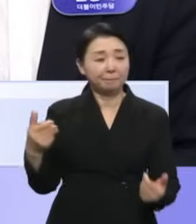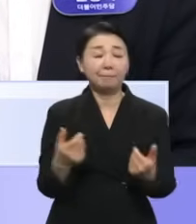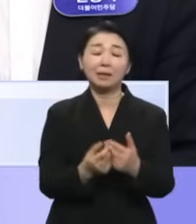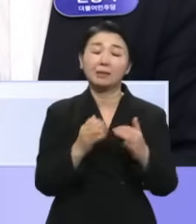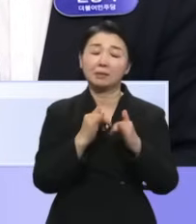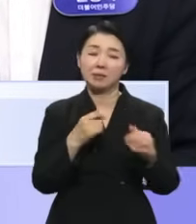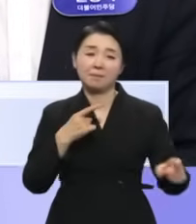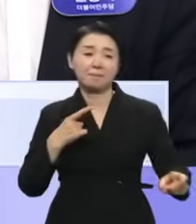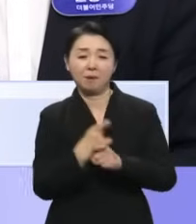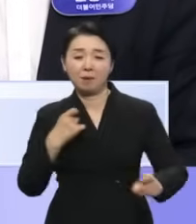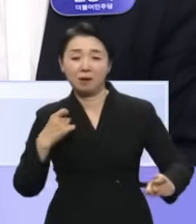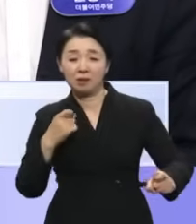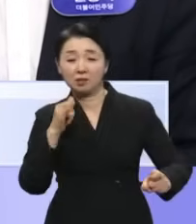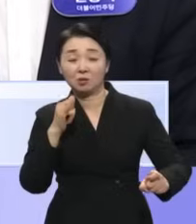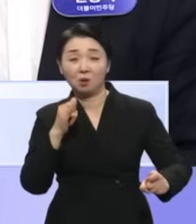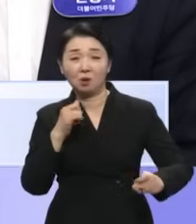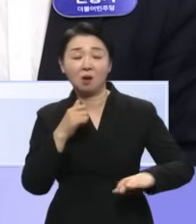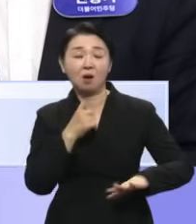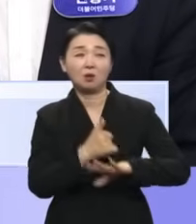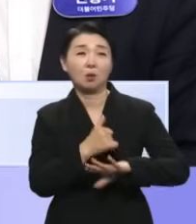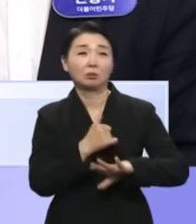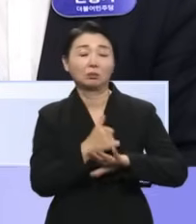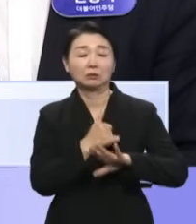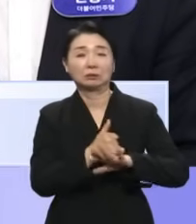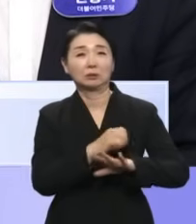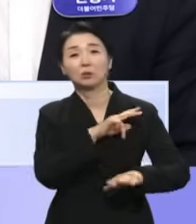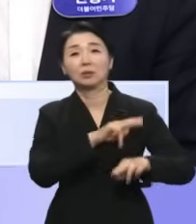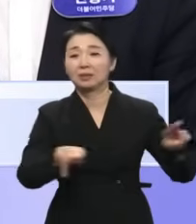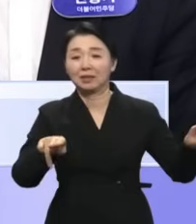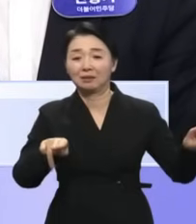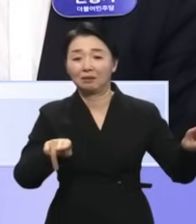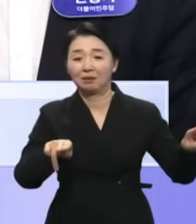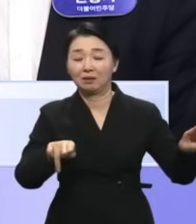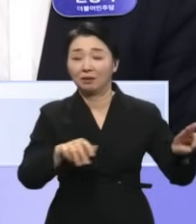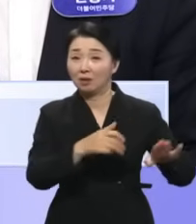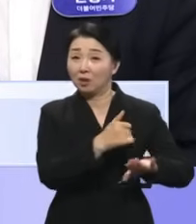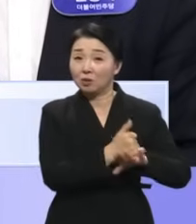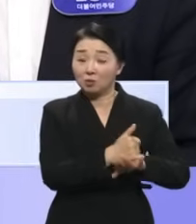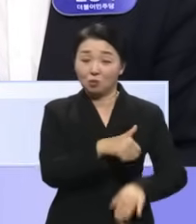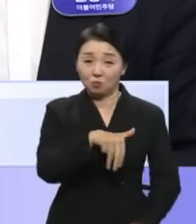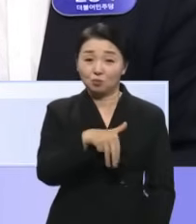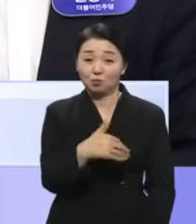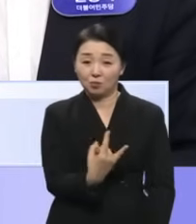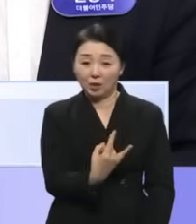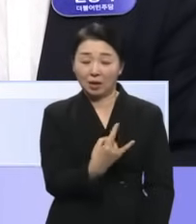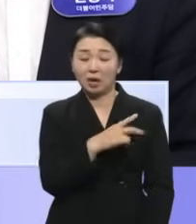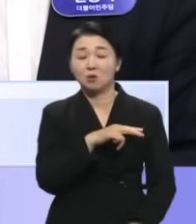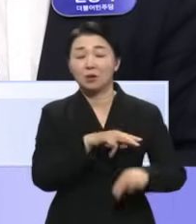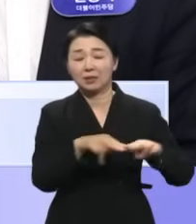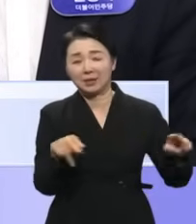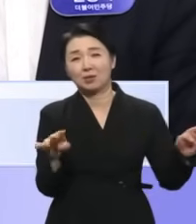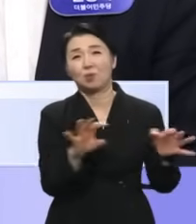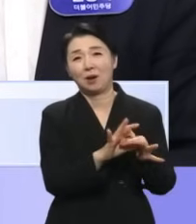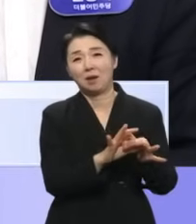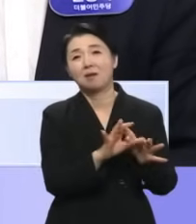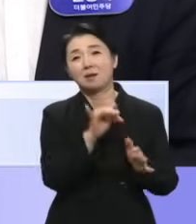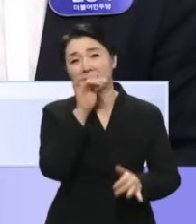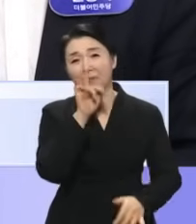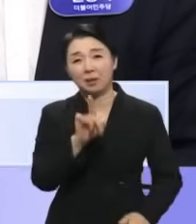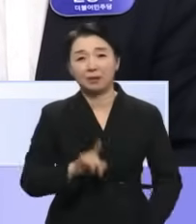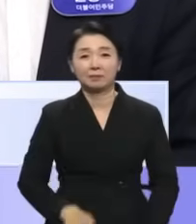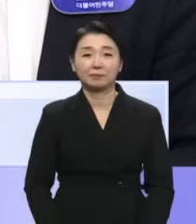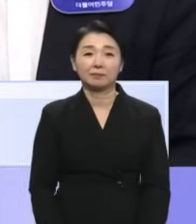행위로 인해서 이러한 결과까지 나왔다라고 하거든요 그 연장선으로 최광욱 의원의 그 의원직 상실형 아지 이끌어냈다 이렇게